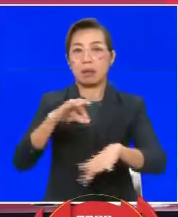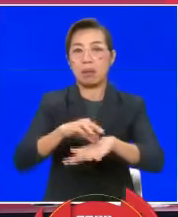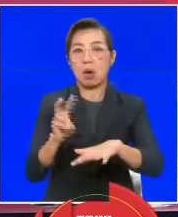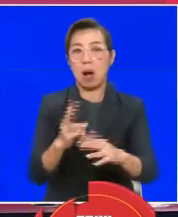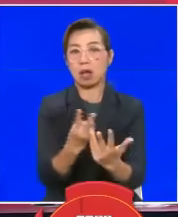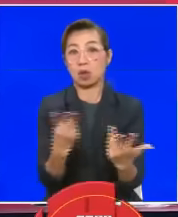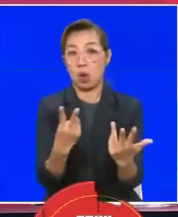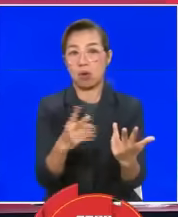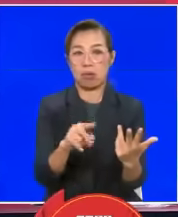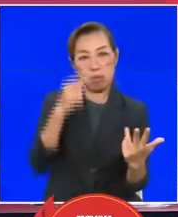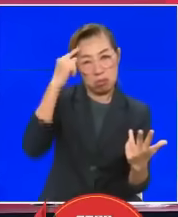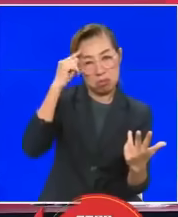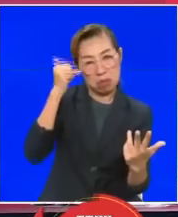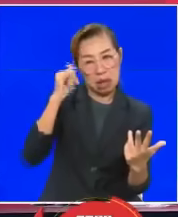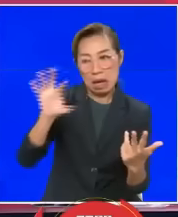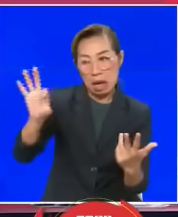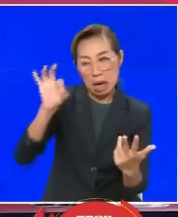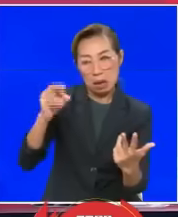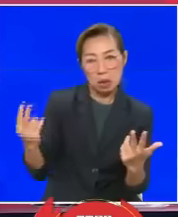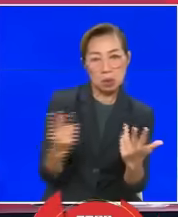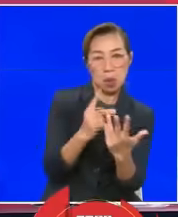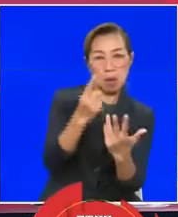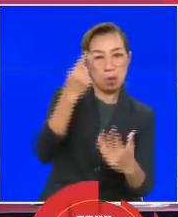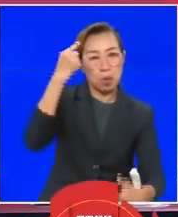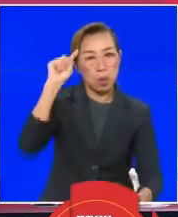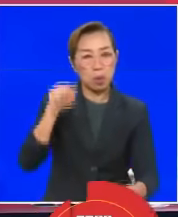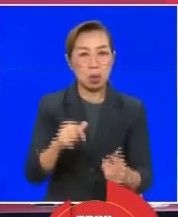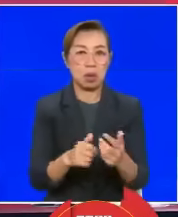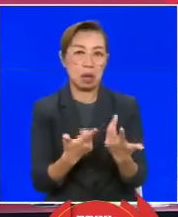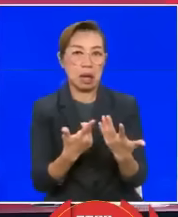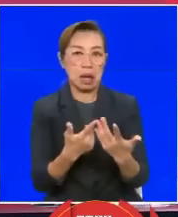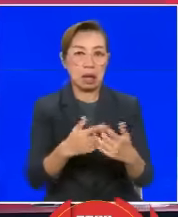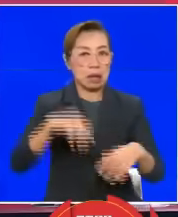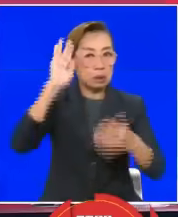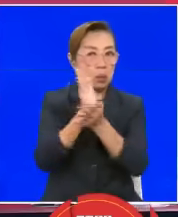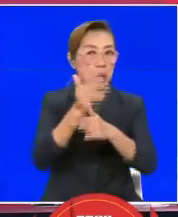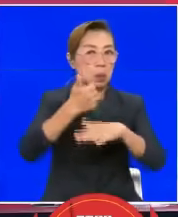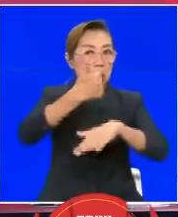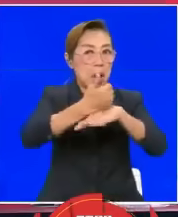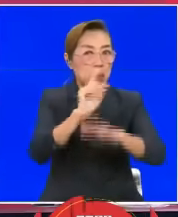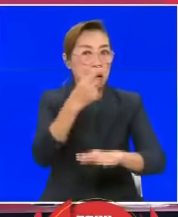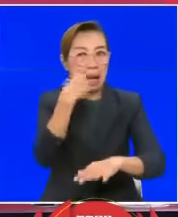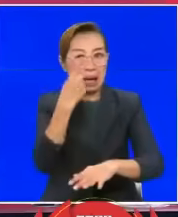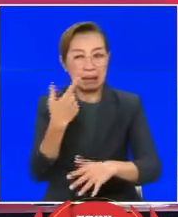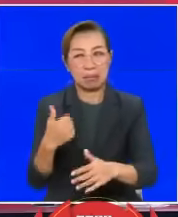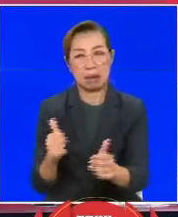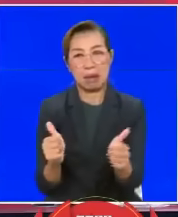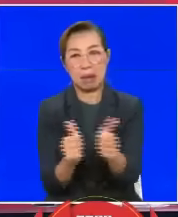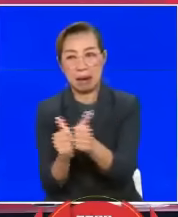แน่ถ้าเกิดตั้งใหม่นะครับผู้ช่วยอาจจะแซงหน้ารองขึ้นไปหรือเปล่าก็ให้จับตาดูเหมือนกันนะอ่ะเห็นมั้ยข้อมูลใกล้เคียงกันเลยท่านผู้ชม